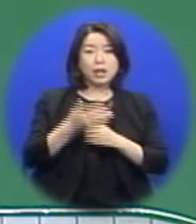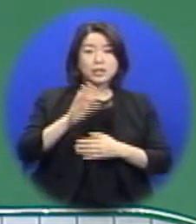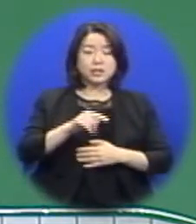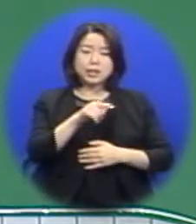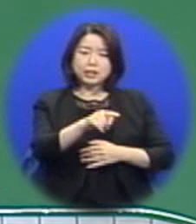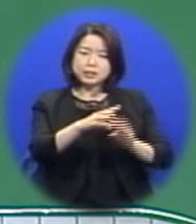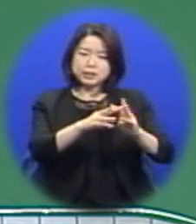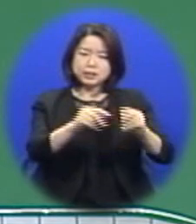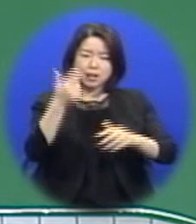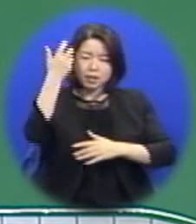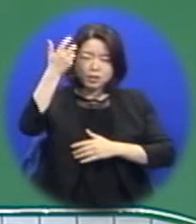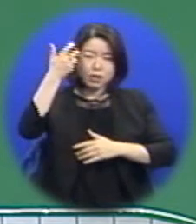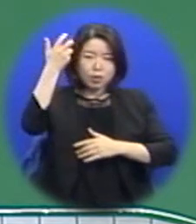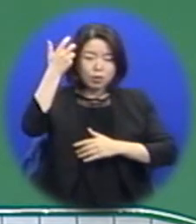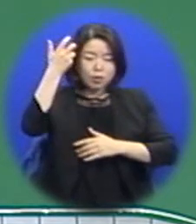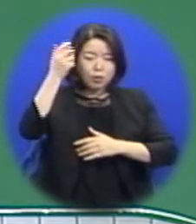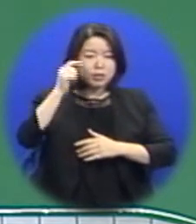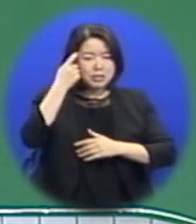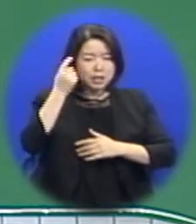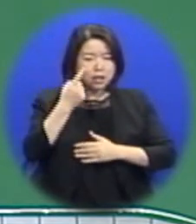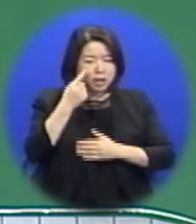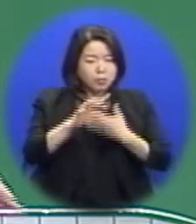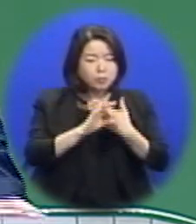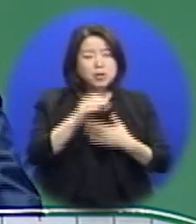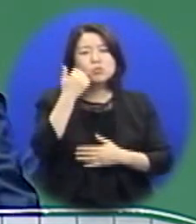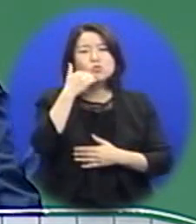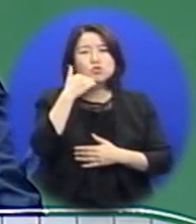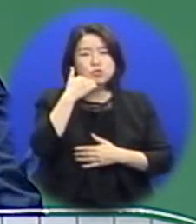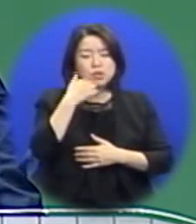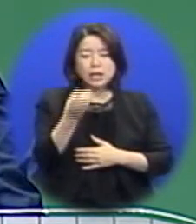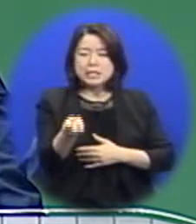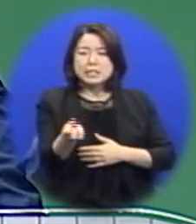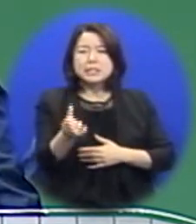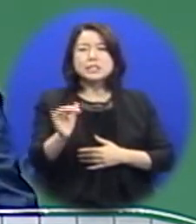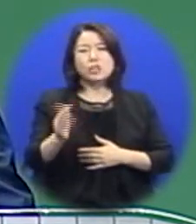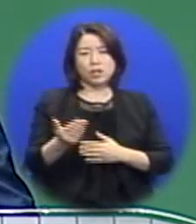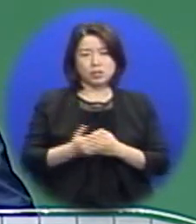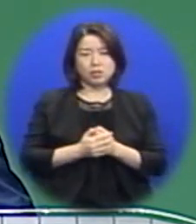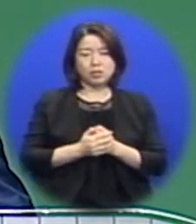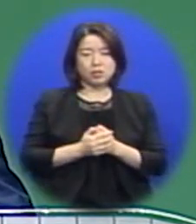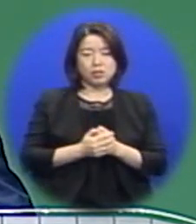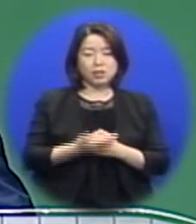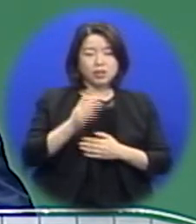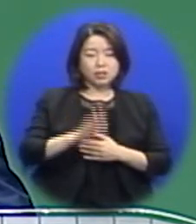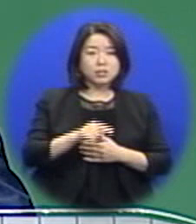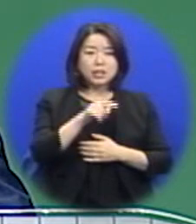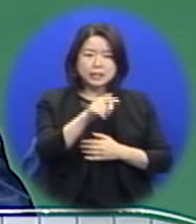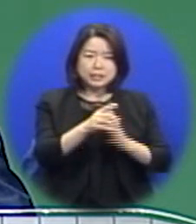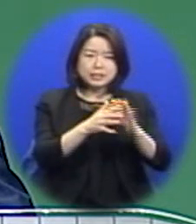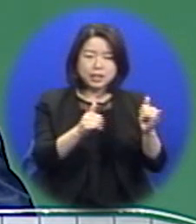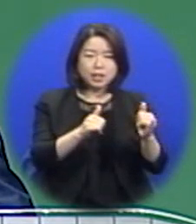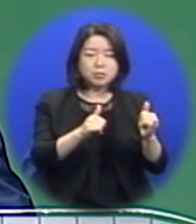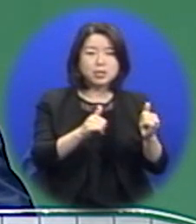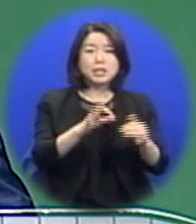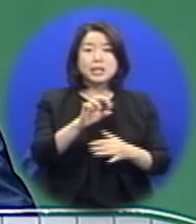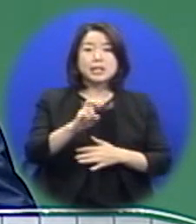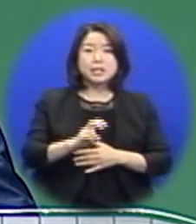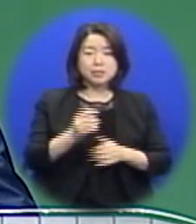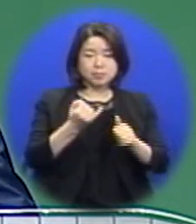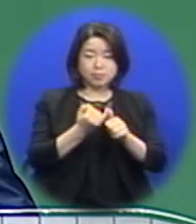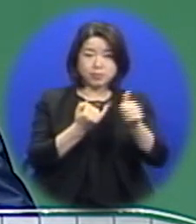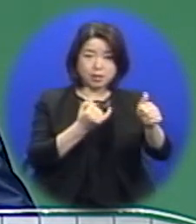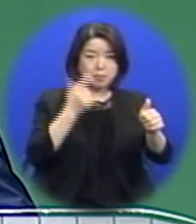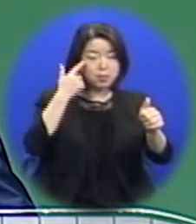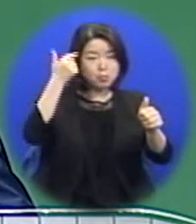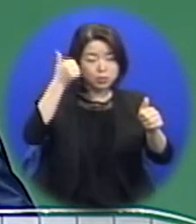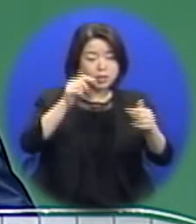영혼을 생각한다면 어느 누군가가 미랄이 되어야 하는데 그 사람이 목사님이라는 생각에 저는 또 한 번